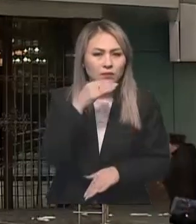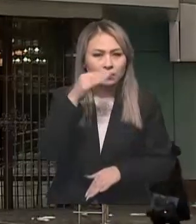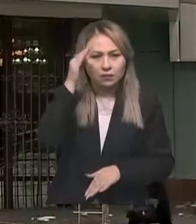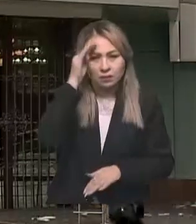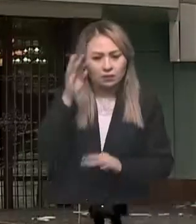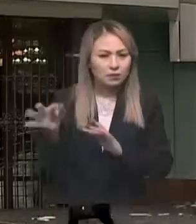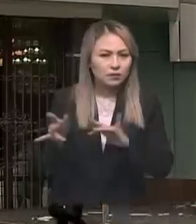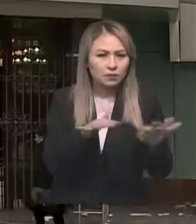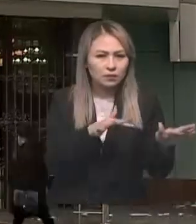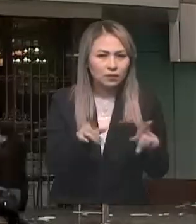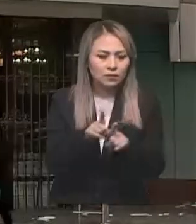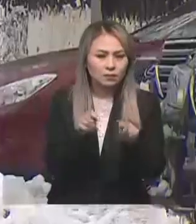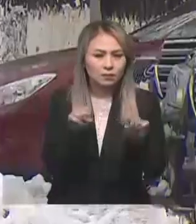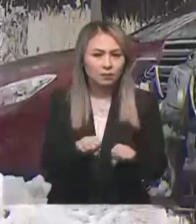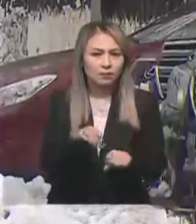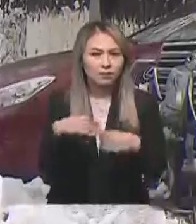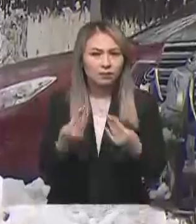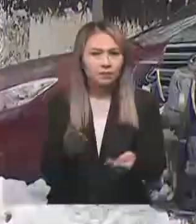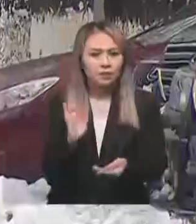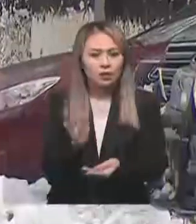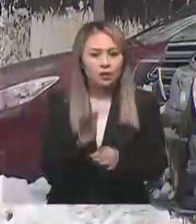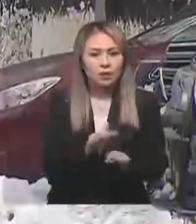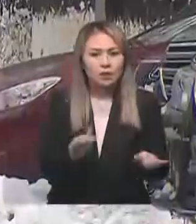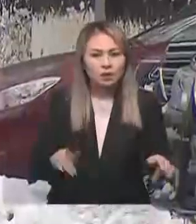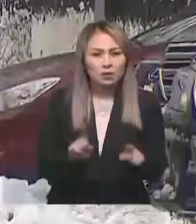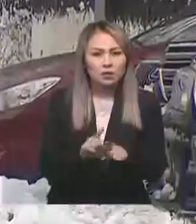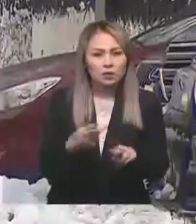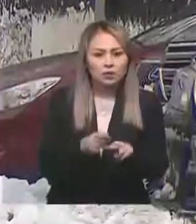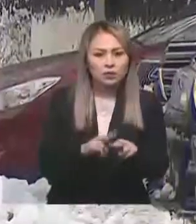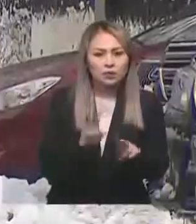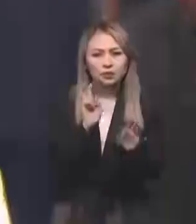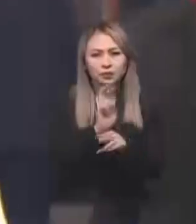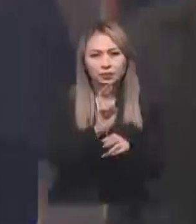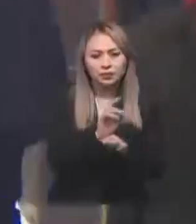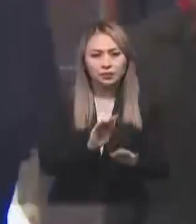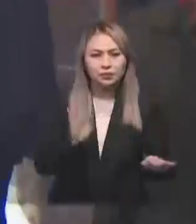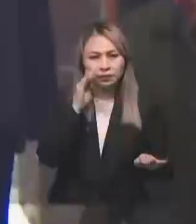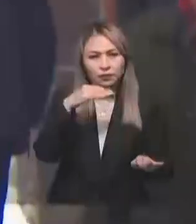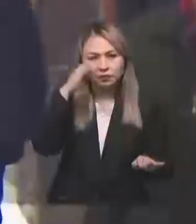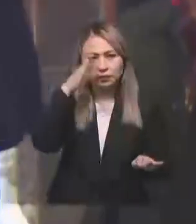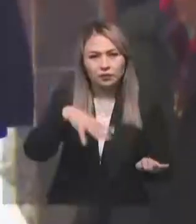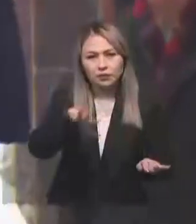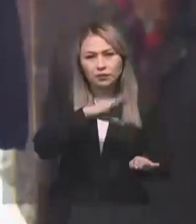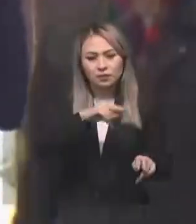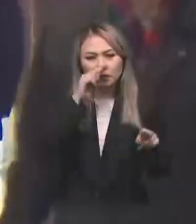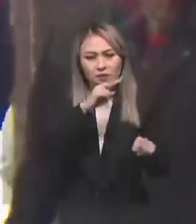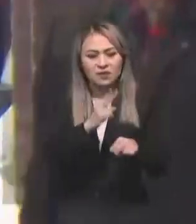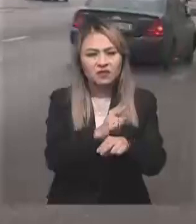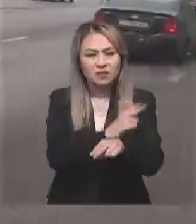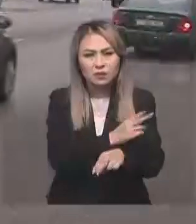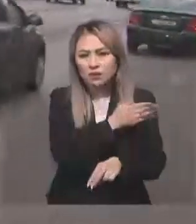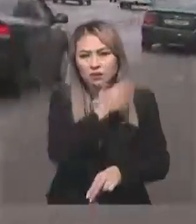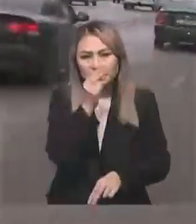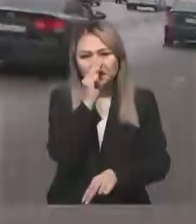ата-аналардың іс-әрекетіне құқықтық баға беріледі. Ал бүлдіршіндері сол балабақшаға баратын ата-аналар болса, осының бәрі күтушінің жоқтығынан